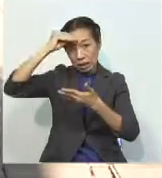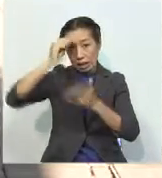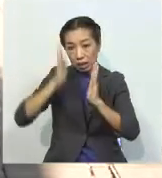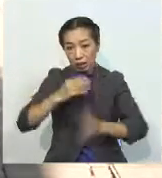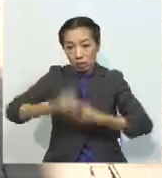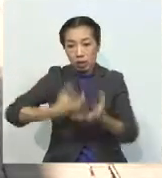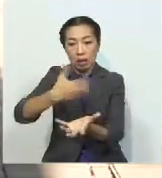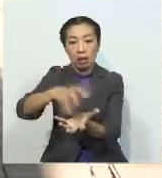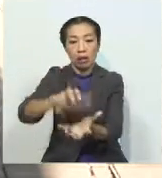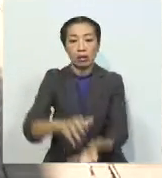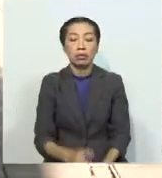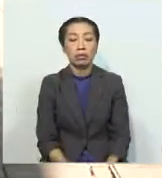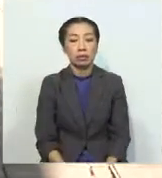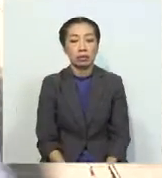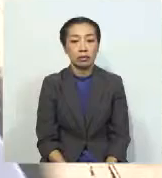น้องสิริพรกันดูครับ